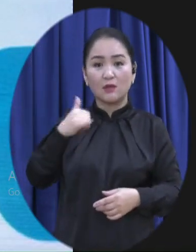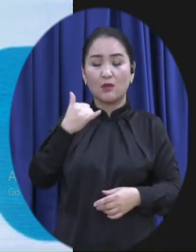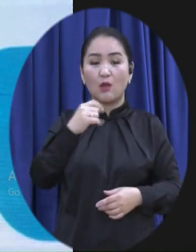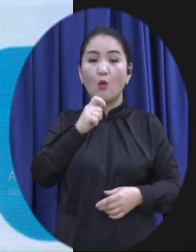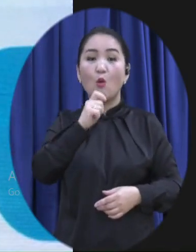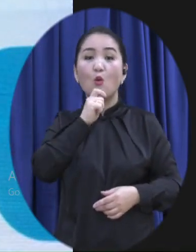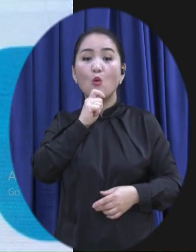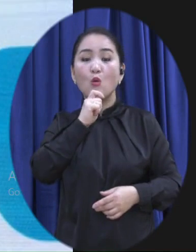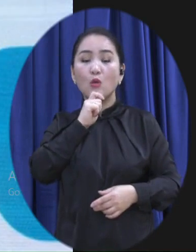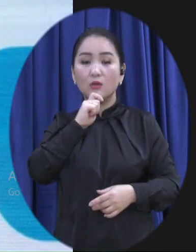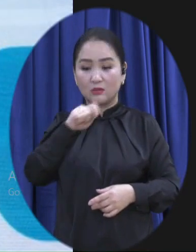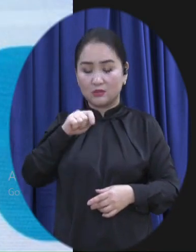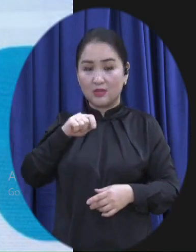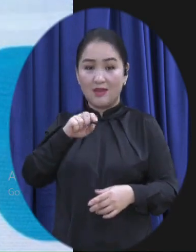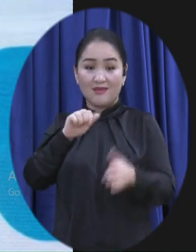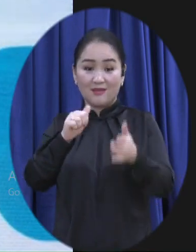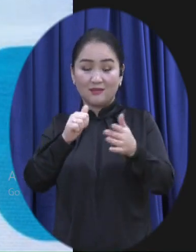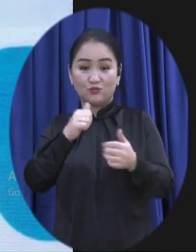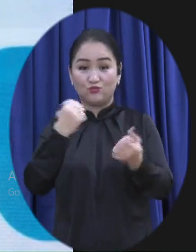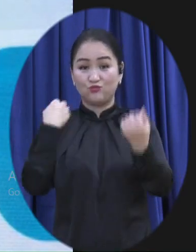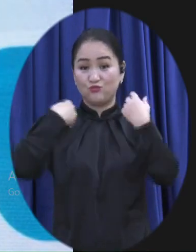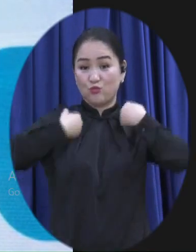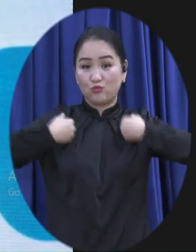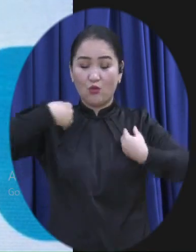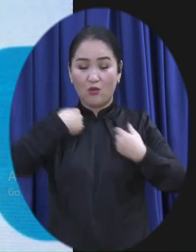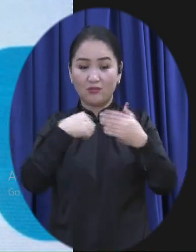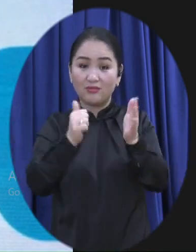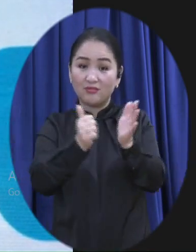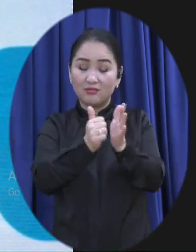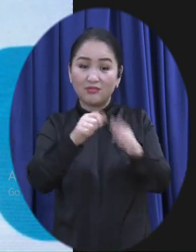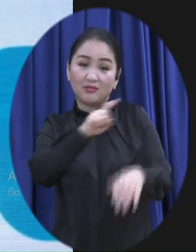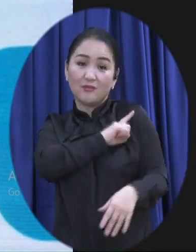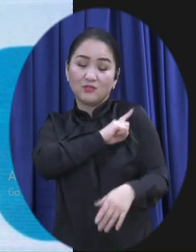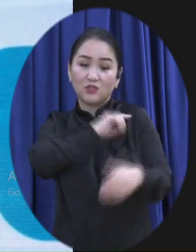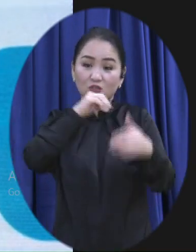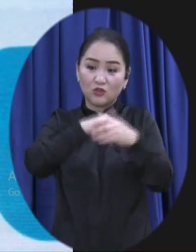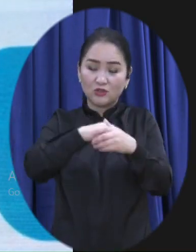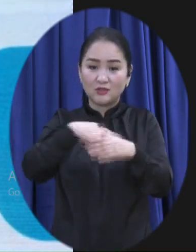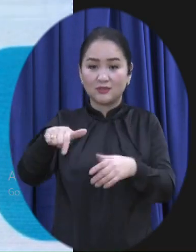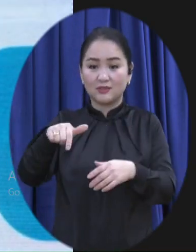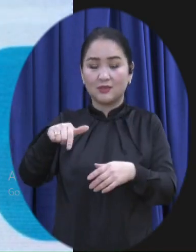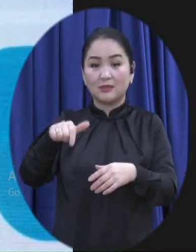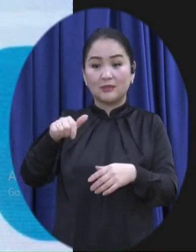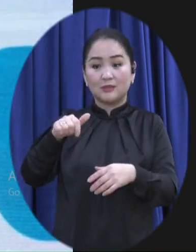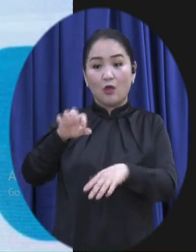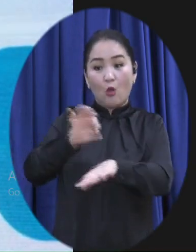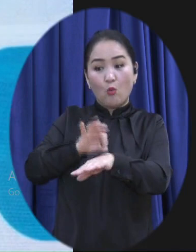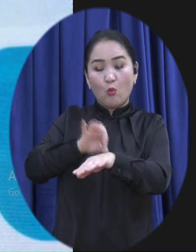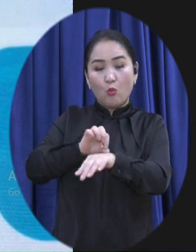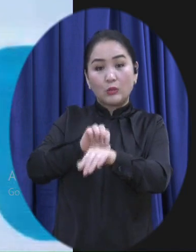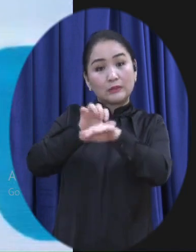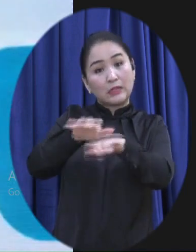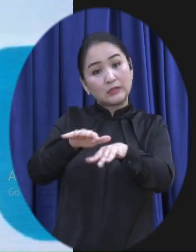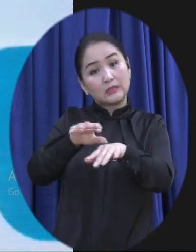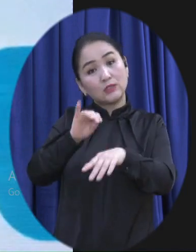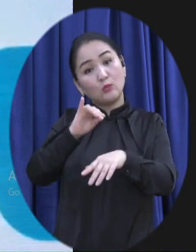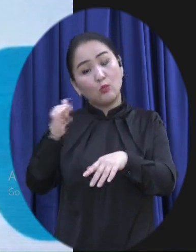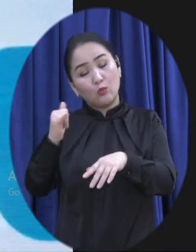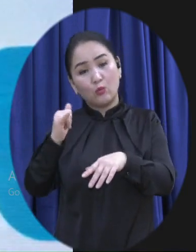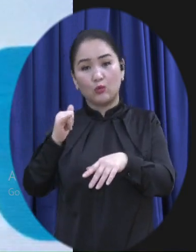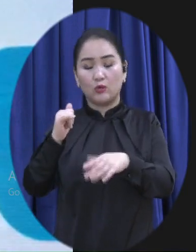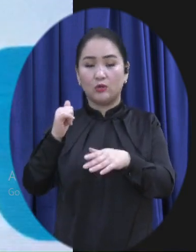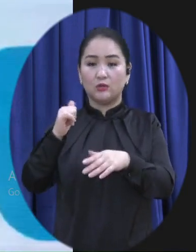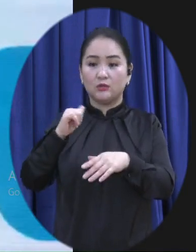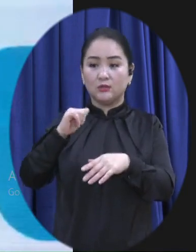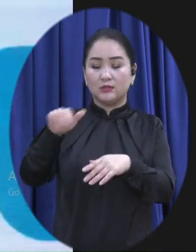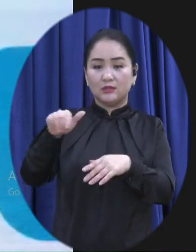бүхийн тэмцээнд оролцсон тамирчин багцсан байсан уу? Хэрвээ багцсан бол одоо тамирчтаас халдвар илэрсэн гэсэн үг үү? Энд дээр бас гадуур явж